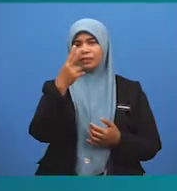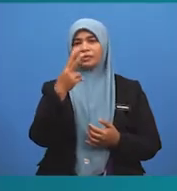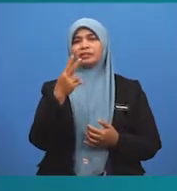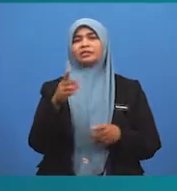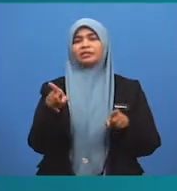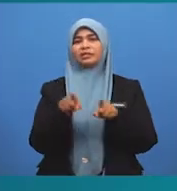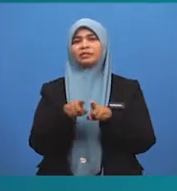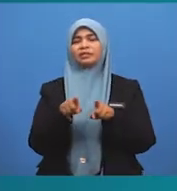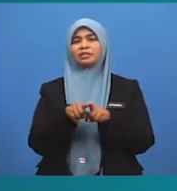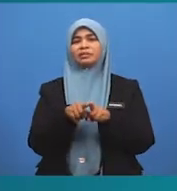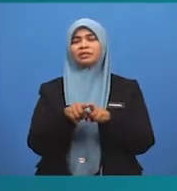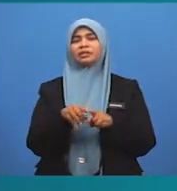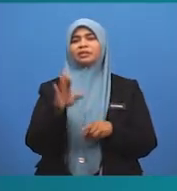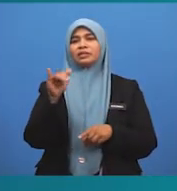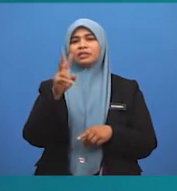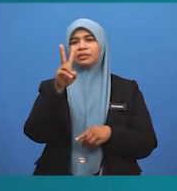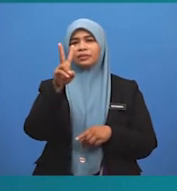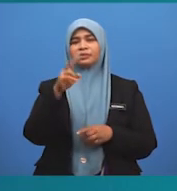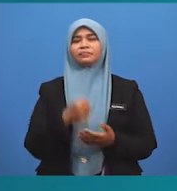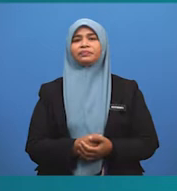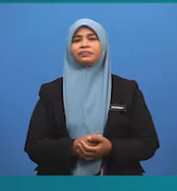sama-sama situasi kedua.